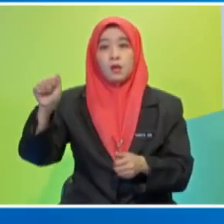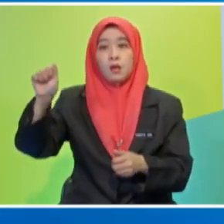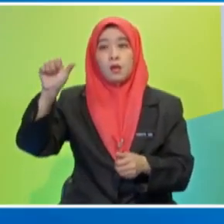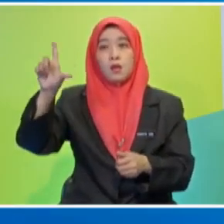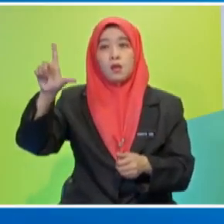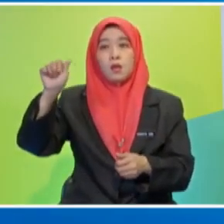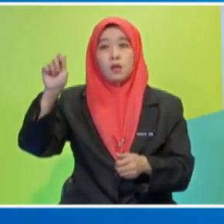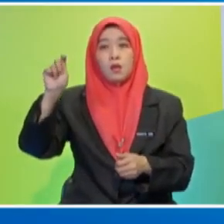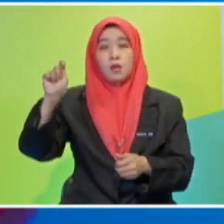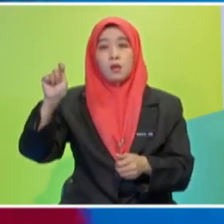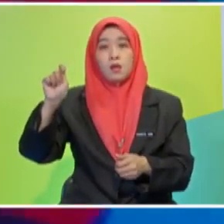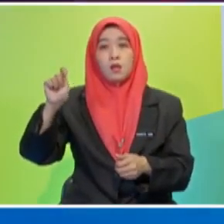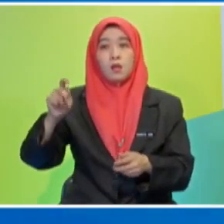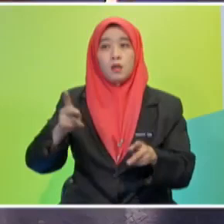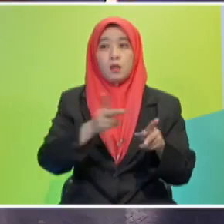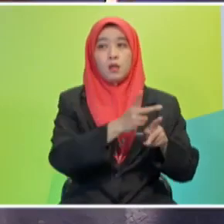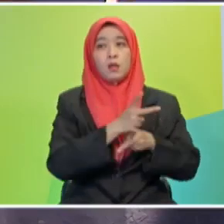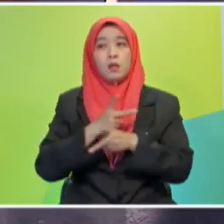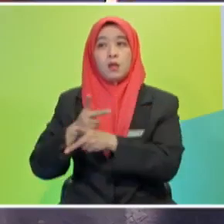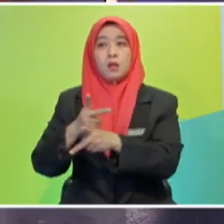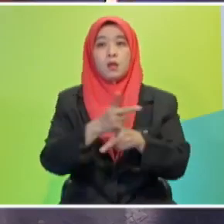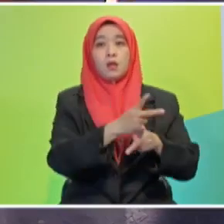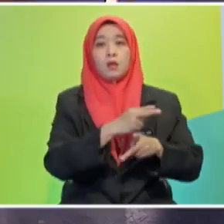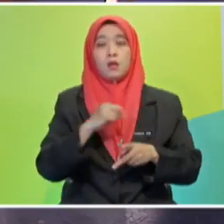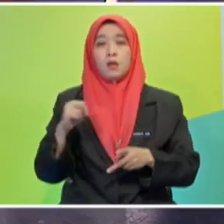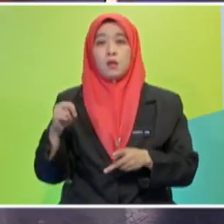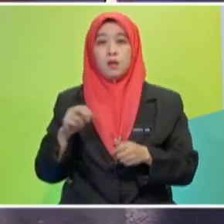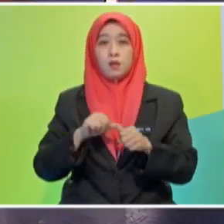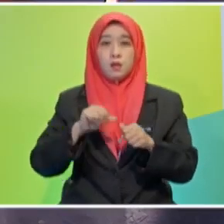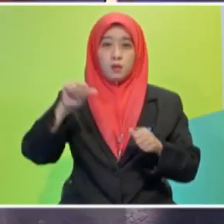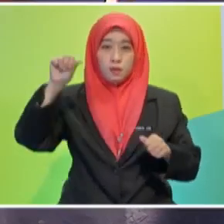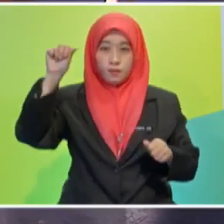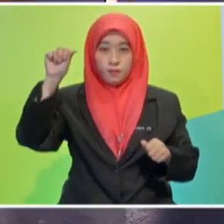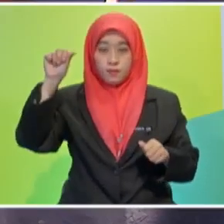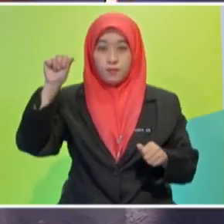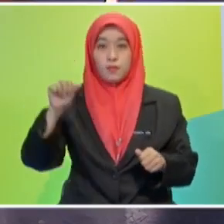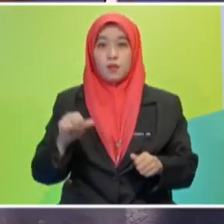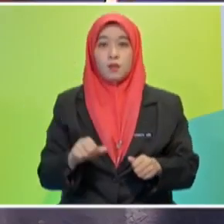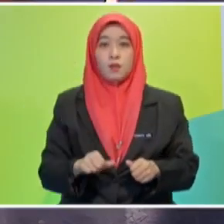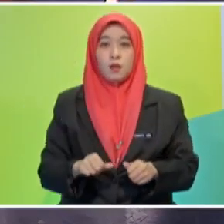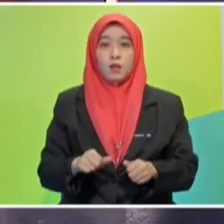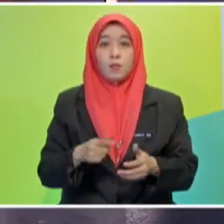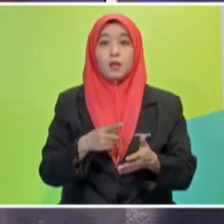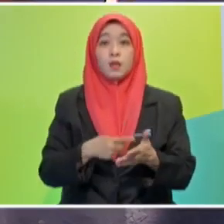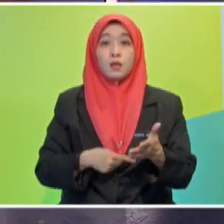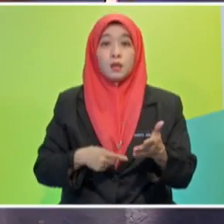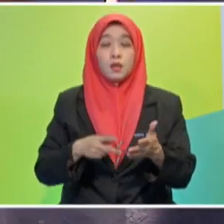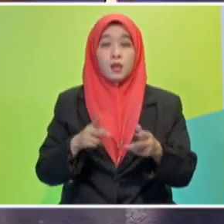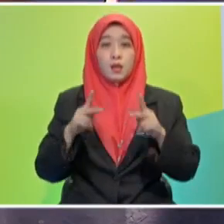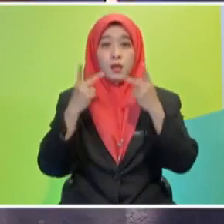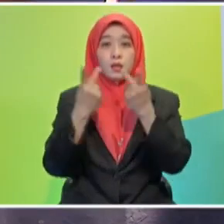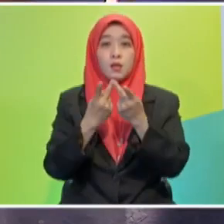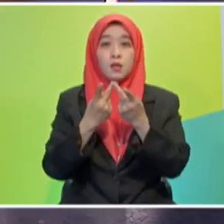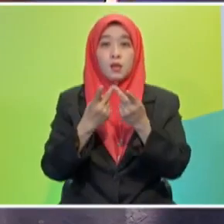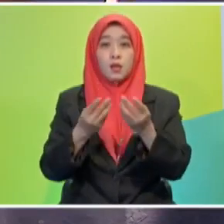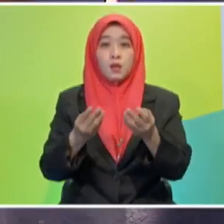tu. Yang tu. Ni cikgu? Itu dikategorikan sebagai apa? Memberi arahan dan menerima arahan.